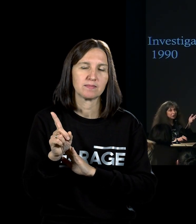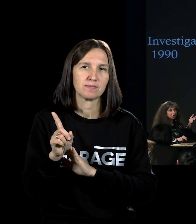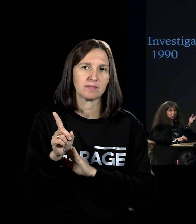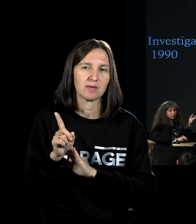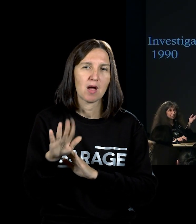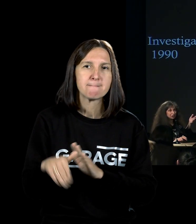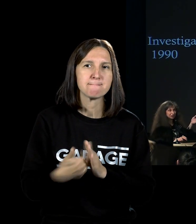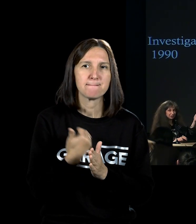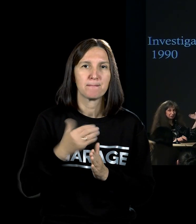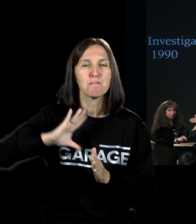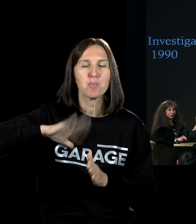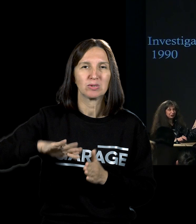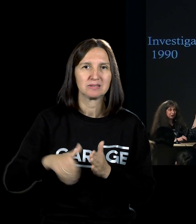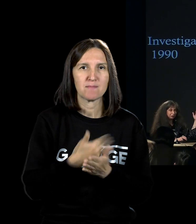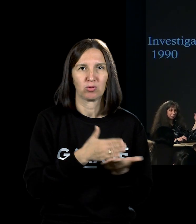начал постмодернизм.